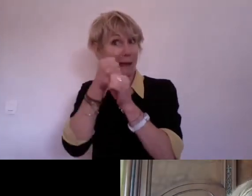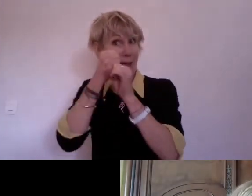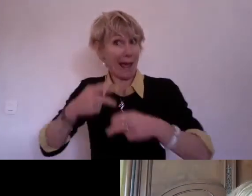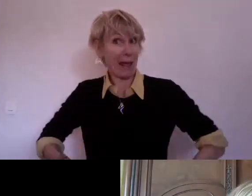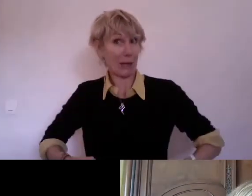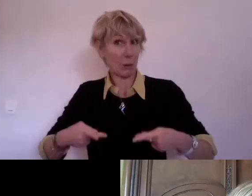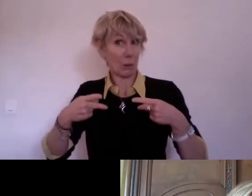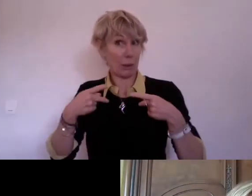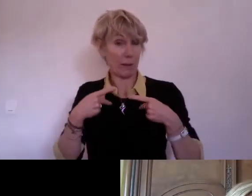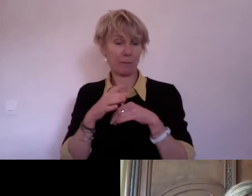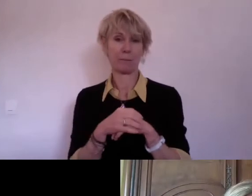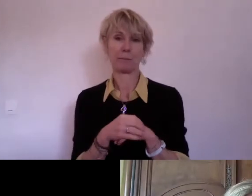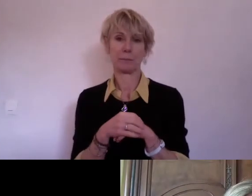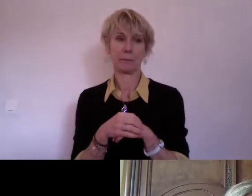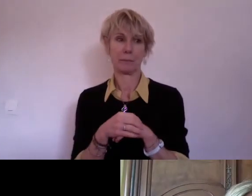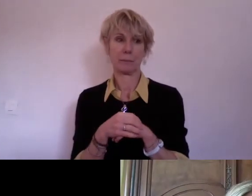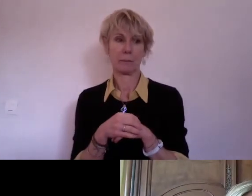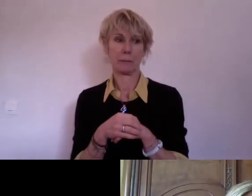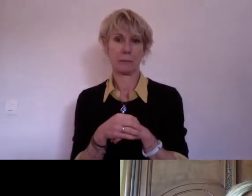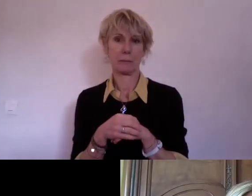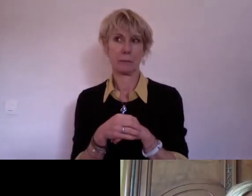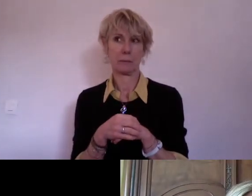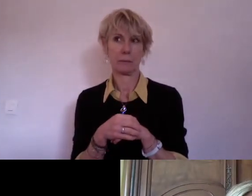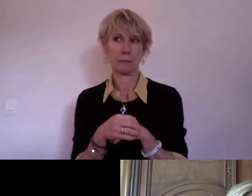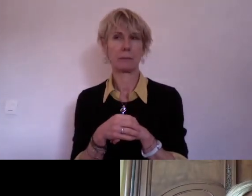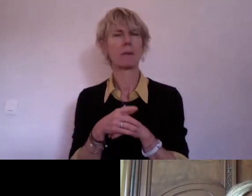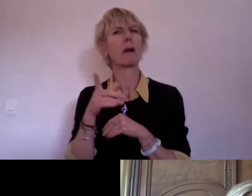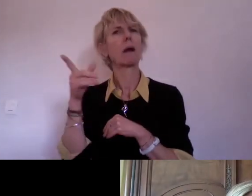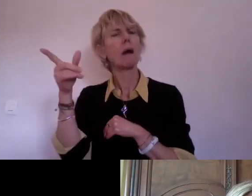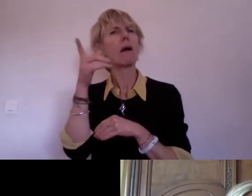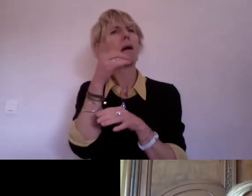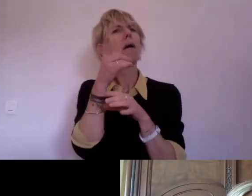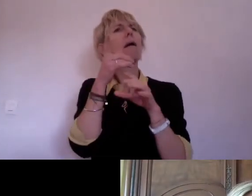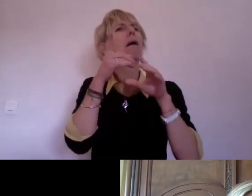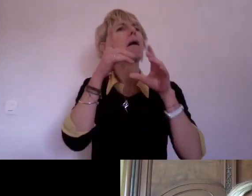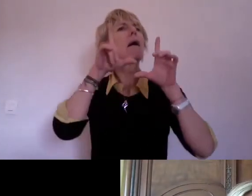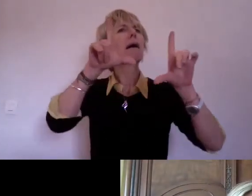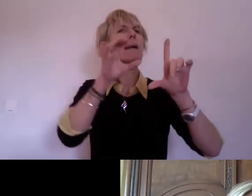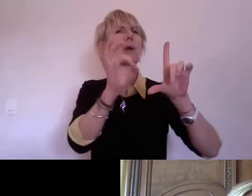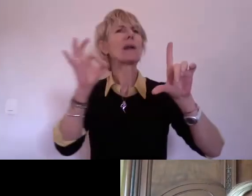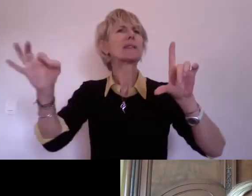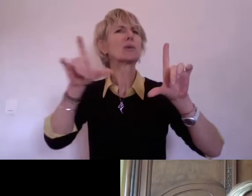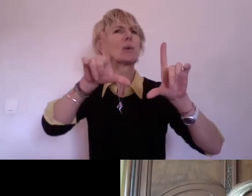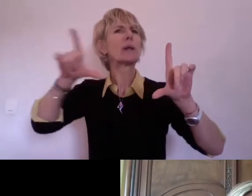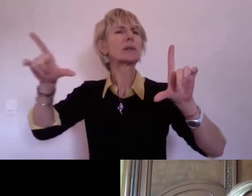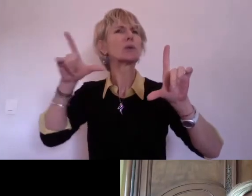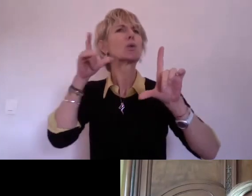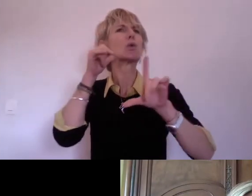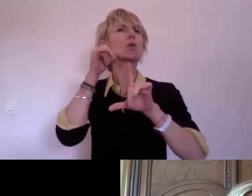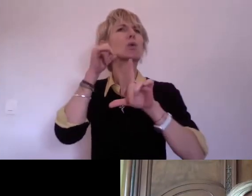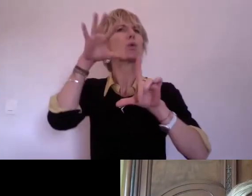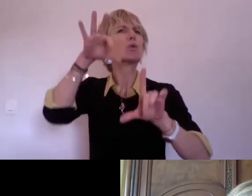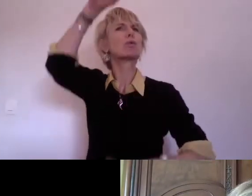la collection duquel... C'est une collection, en tout cas, ce sera un tableau demain d'une